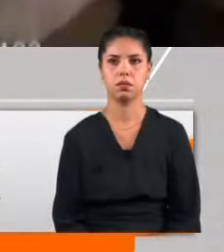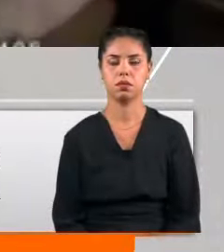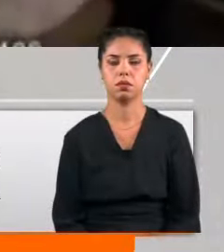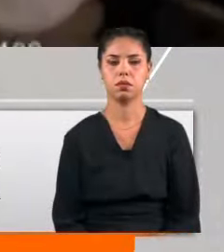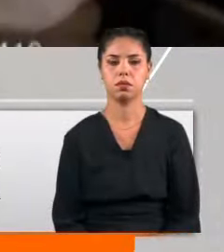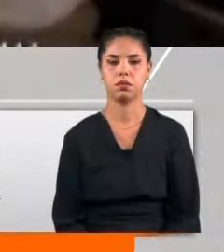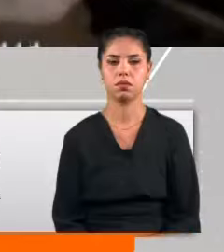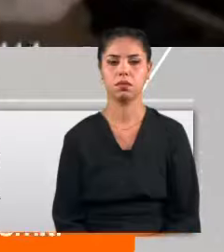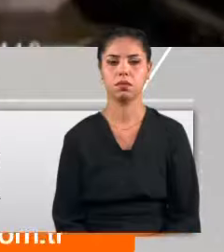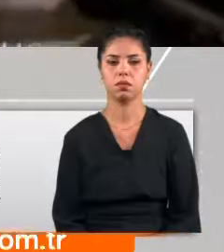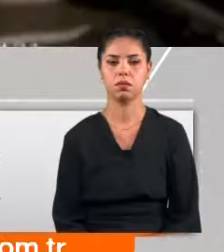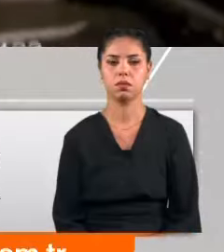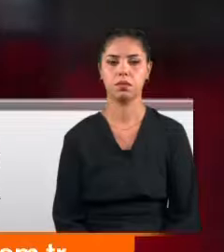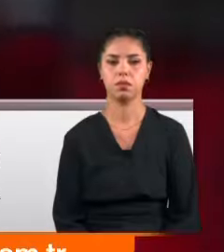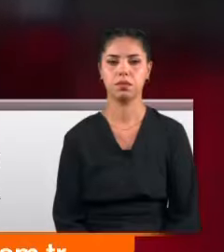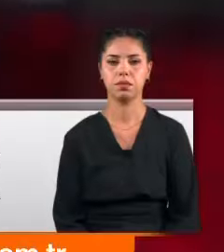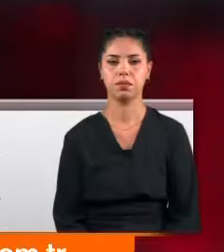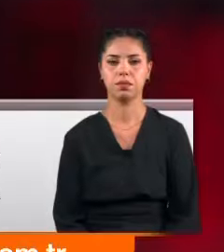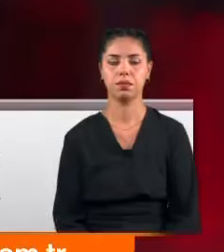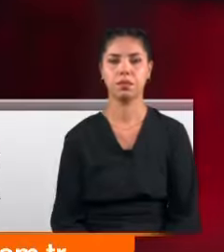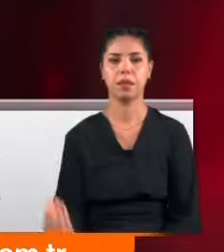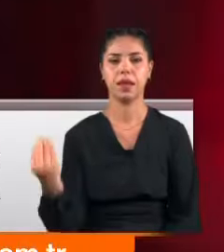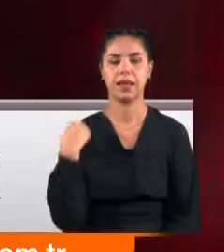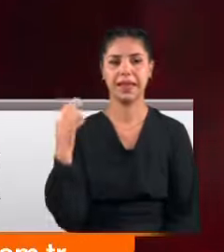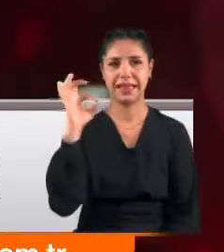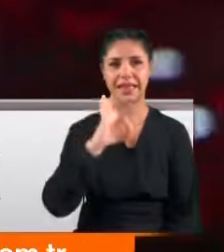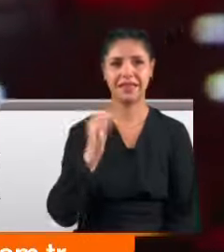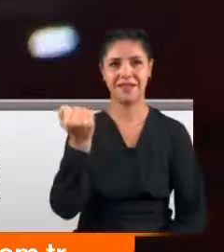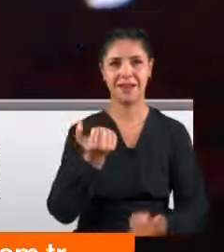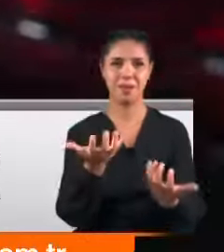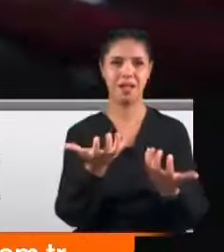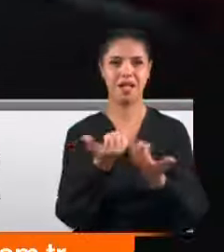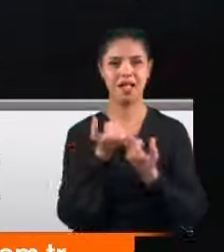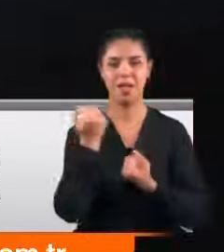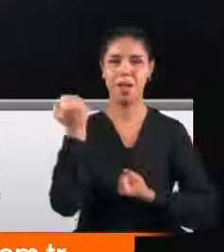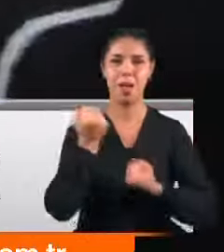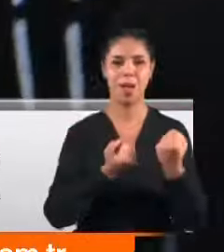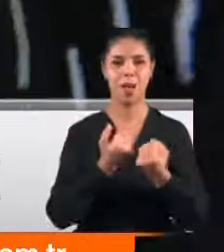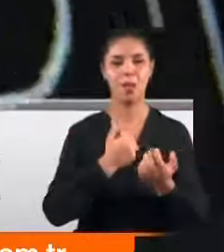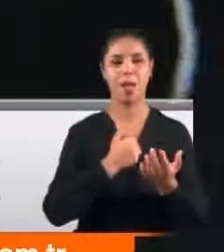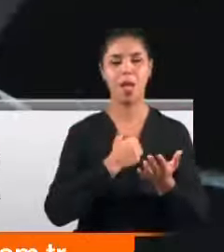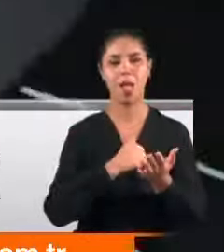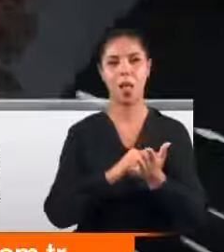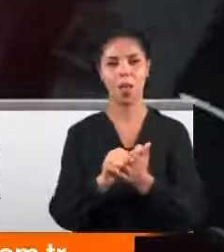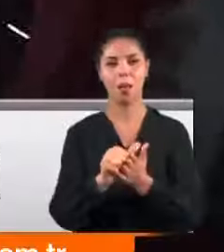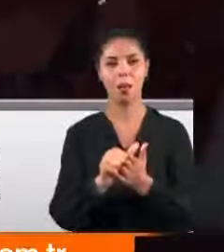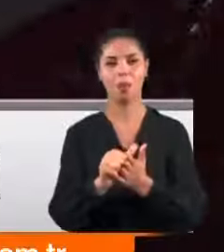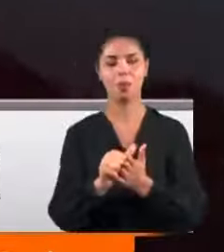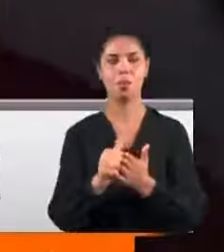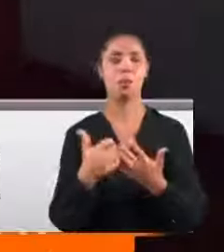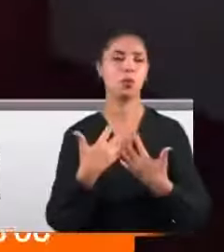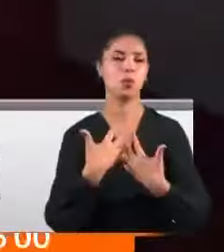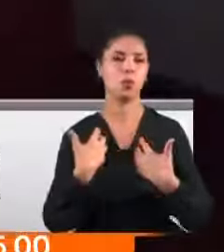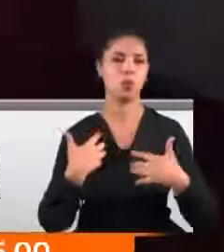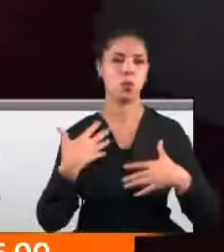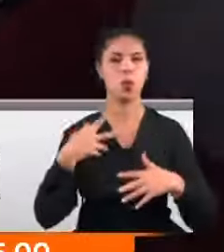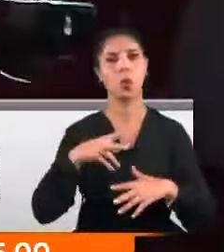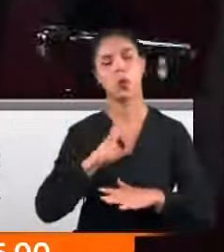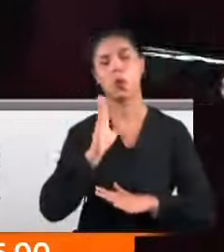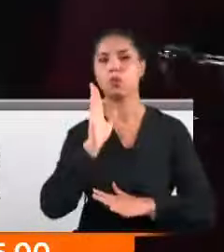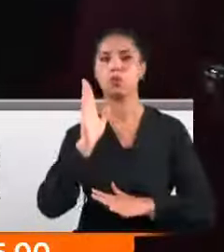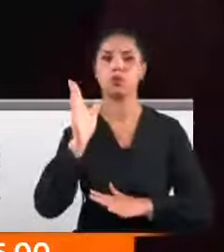değişmiş bu konuları tespitini yapabiliyoruz yepyeni sıır bir araç aldınız aracınızın her detayına sonsuz güveniyorsunuz ve Yola